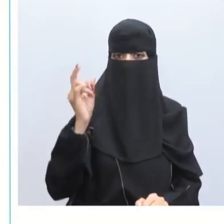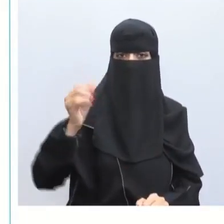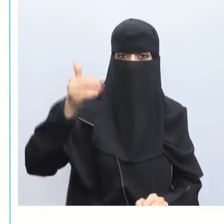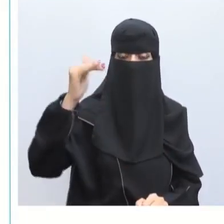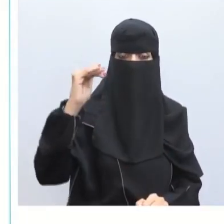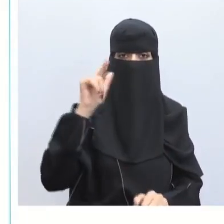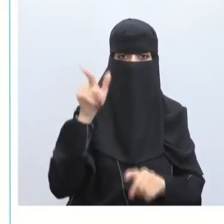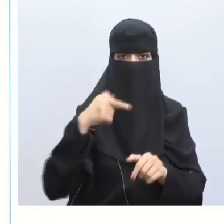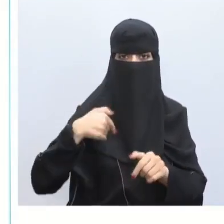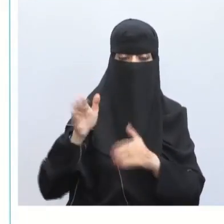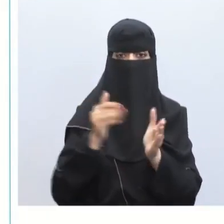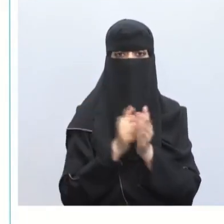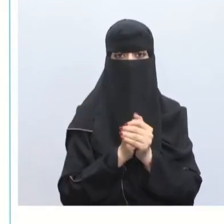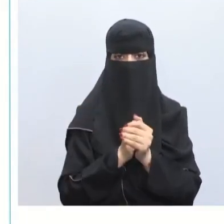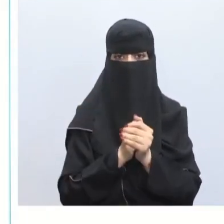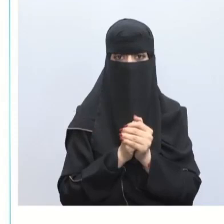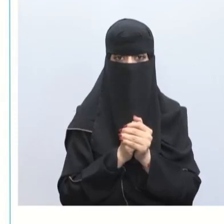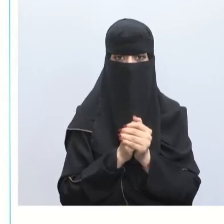بالمناخ ما يسمى